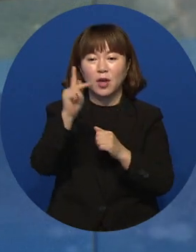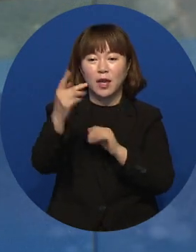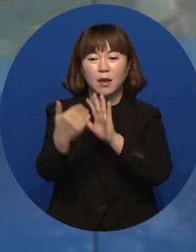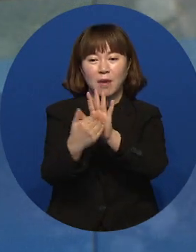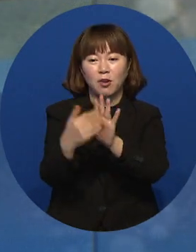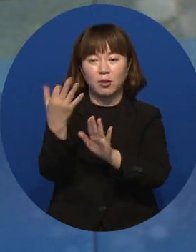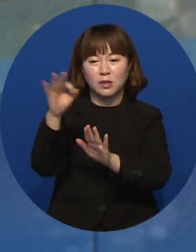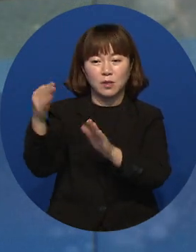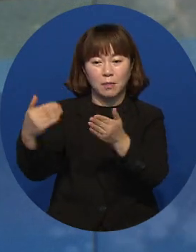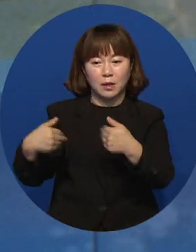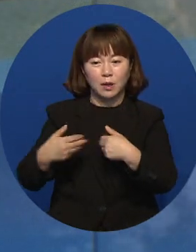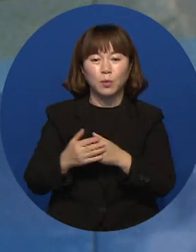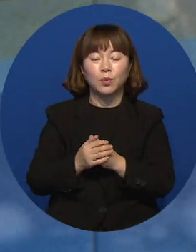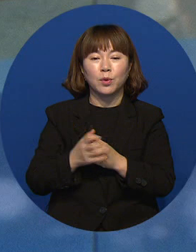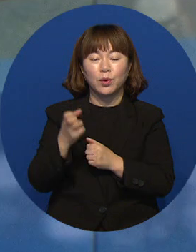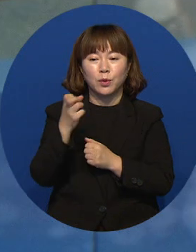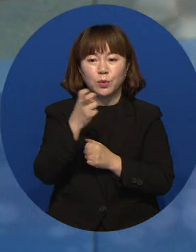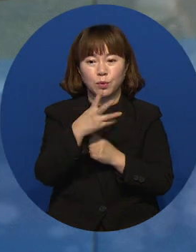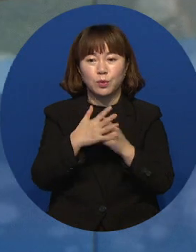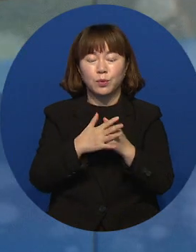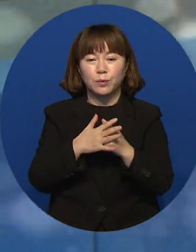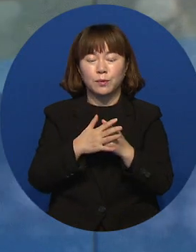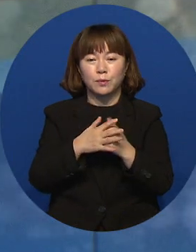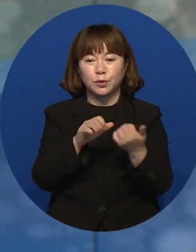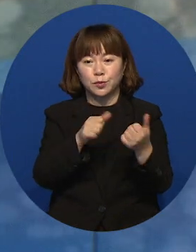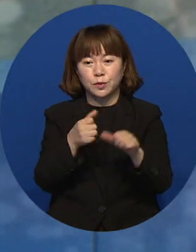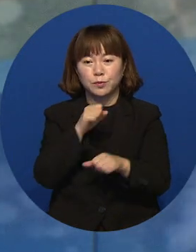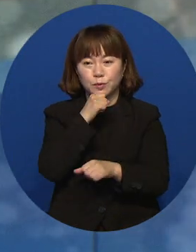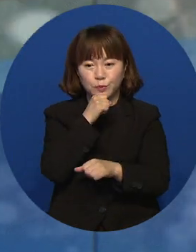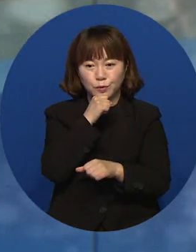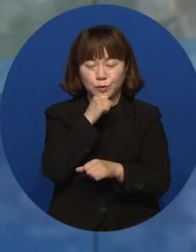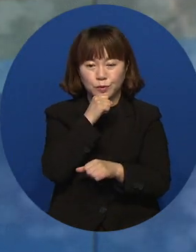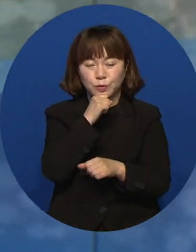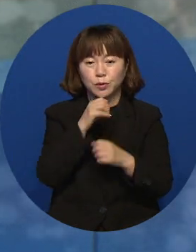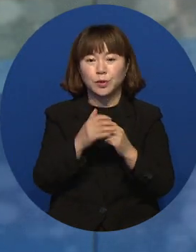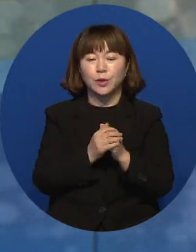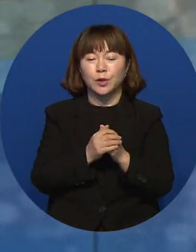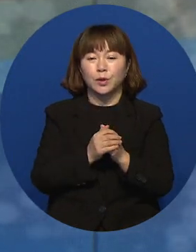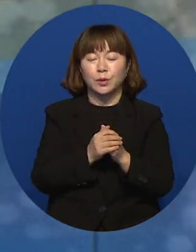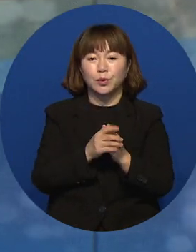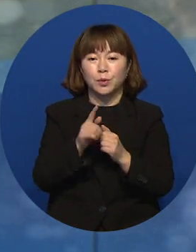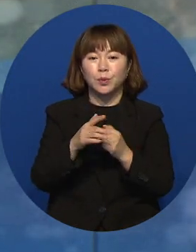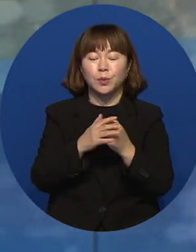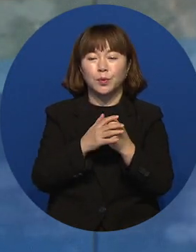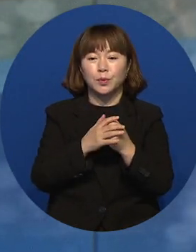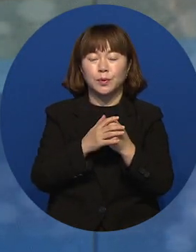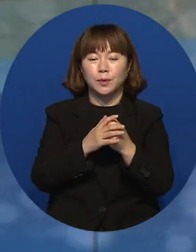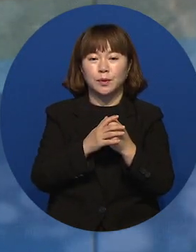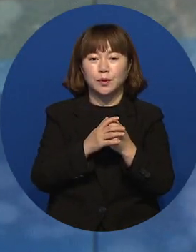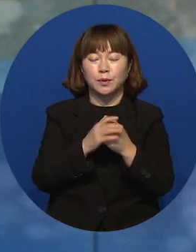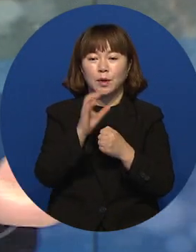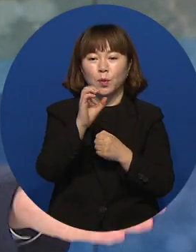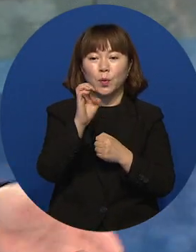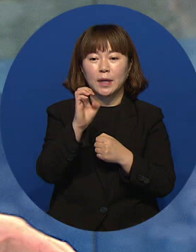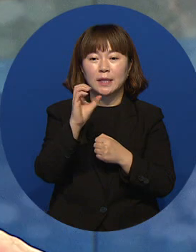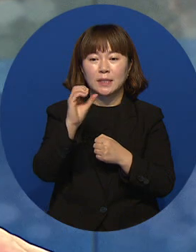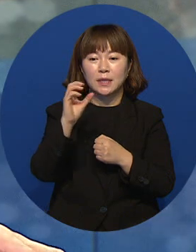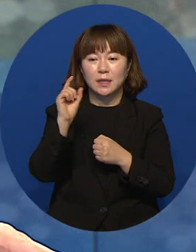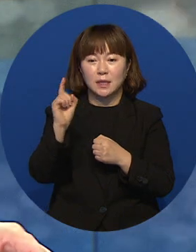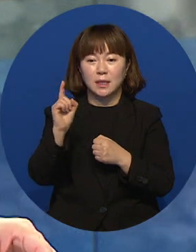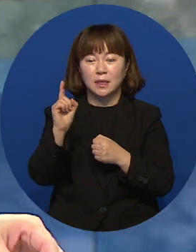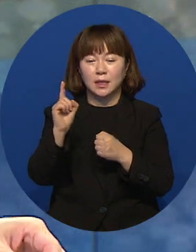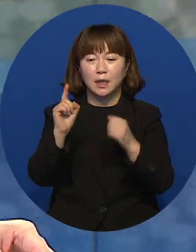선생 께서 말씀 하신 우리 들의 치명 율 확진 열도 52 국가 중에서 상당히 그 무거운 적이었던 것만은 분명한 것 같습니다 1 입장